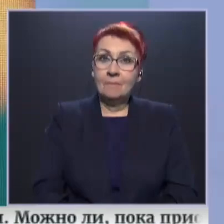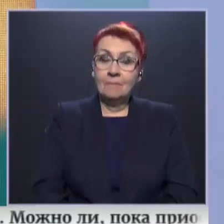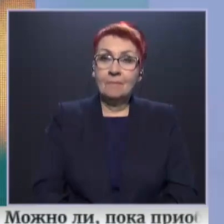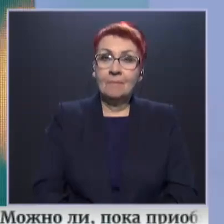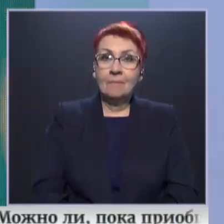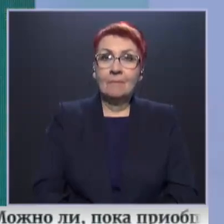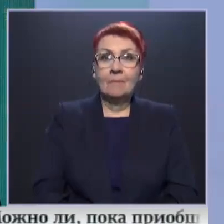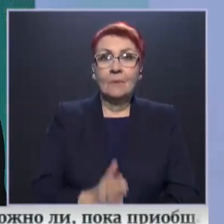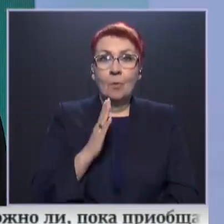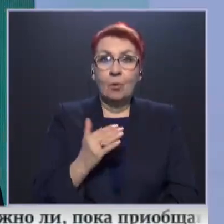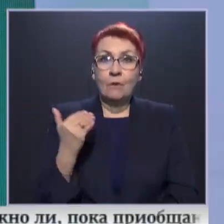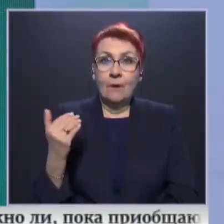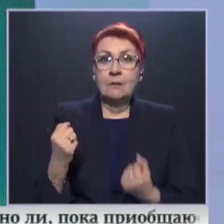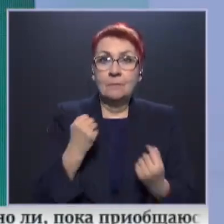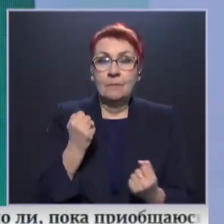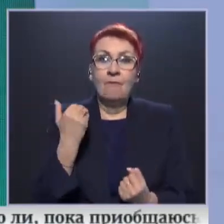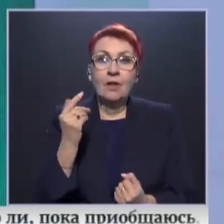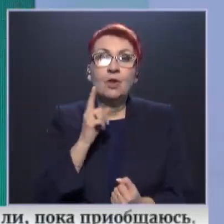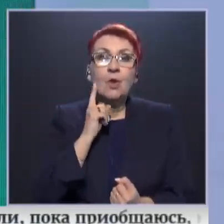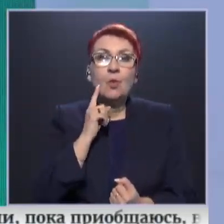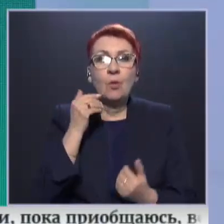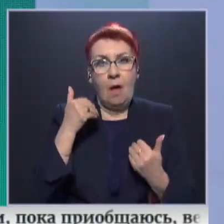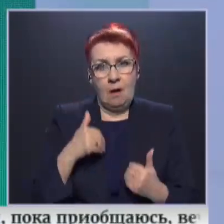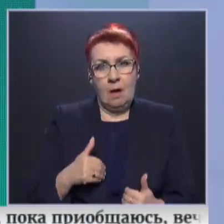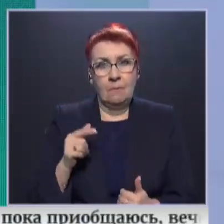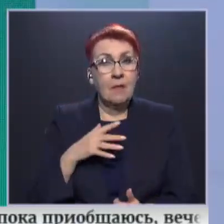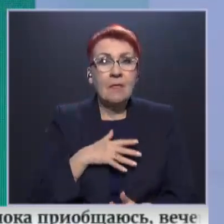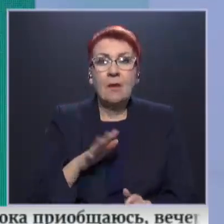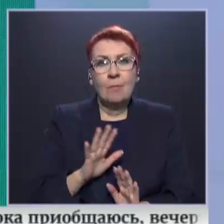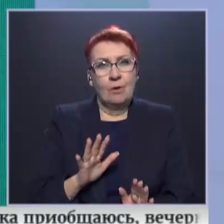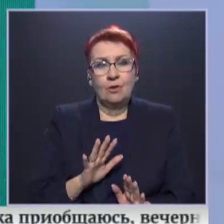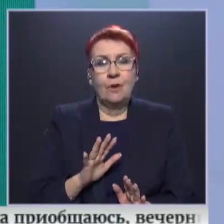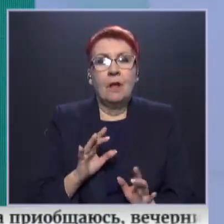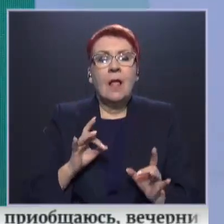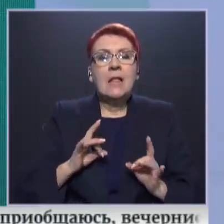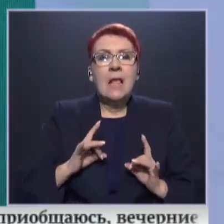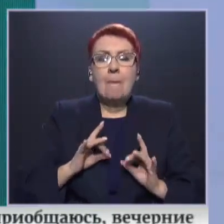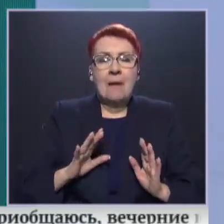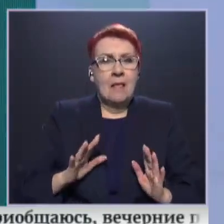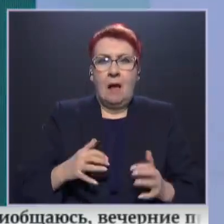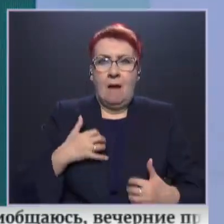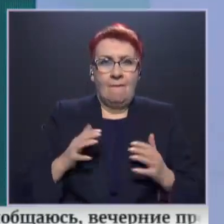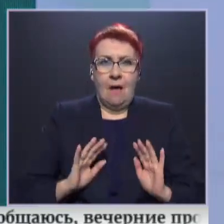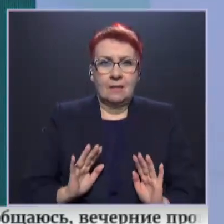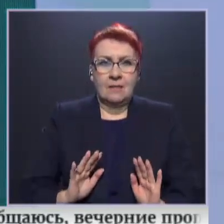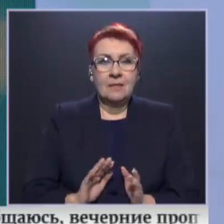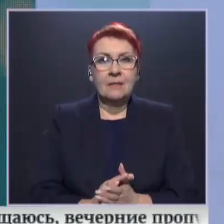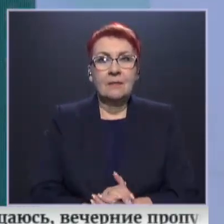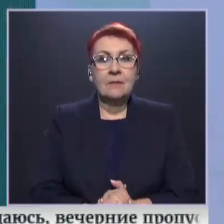будут подкреплять юный организм, не переживать, не паниковать. В конце